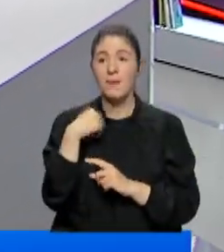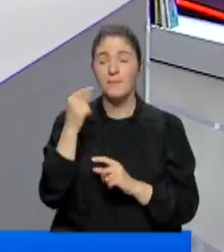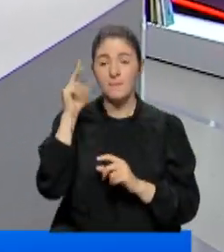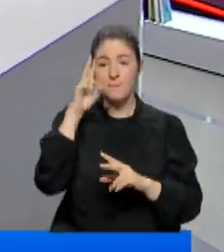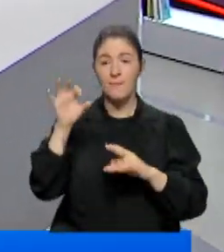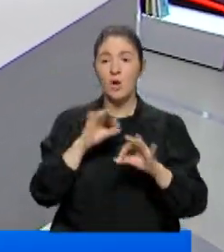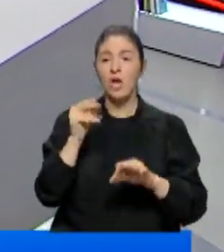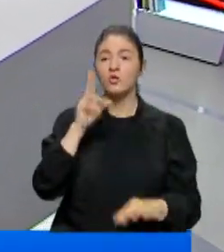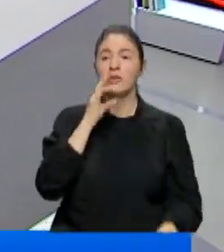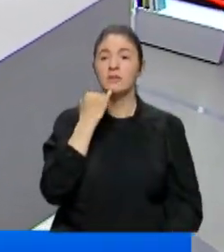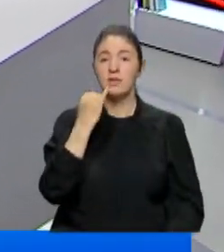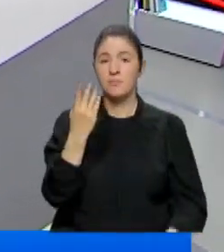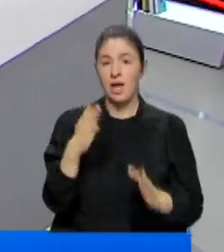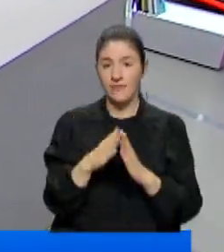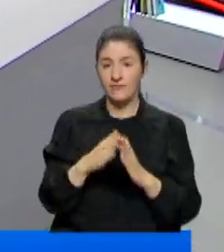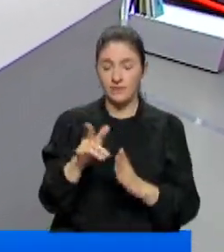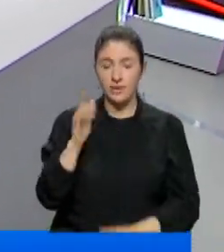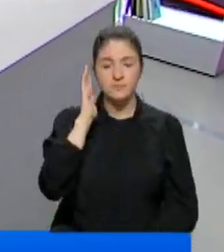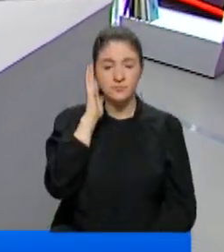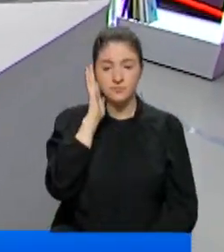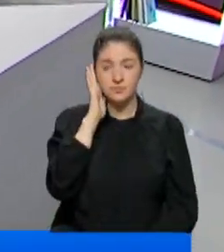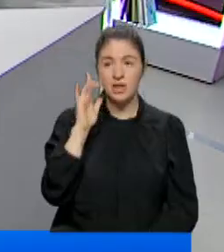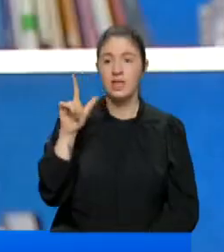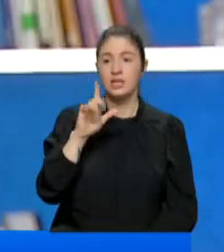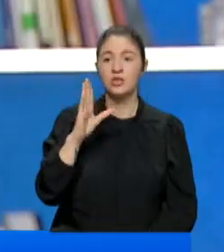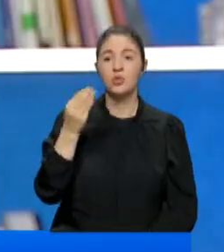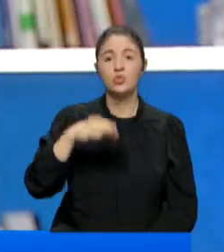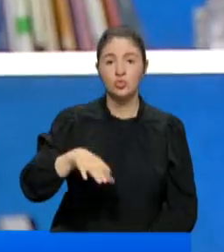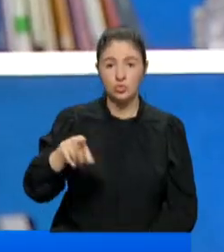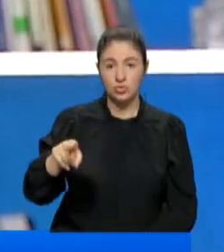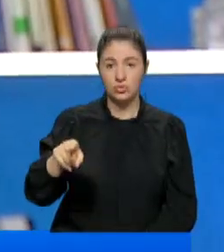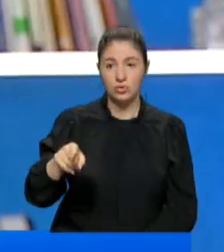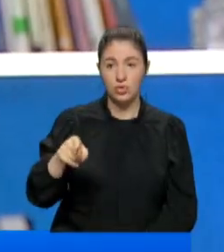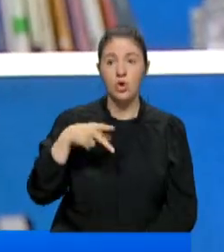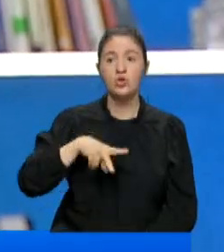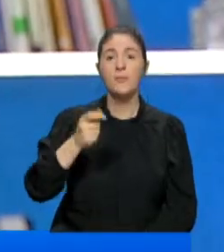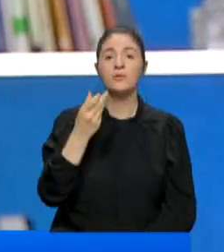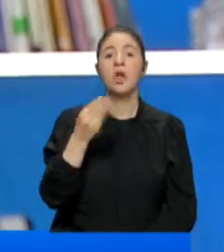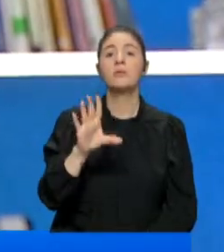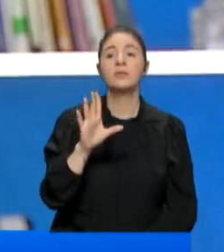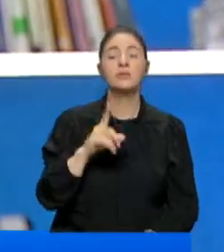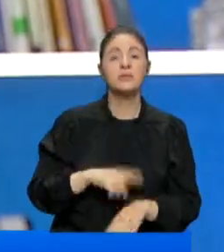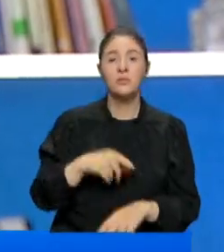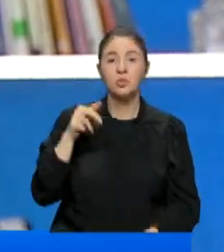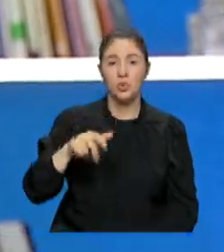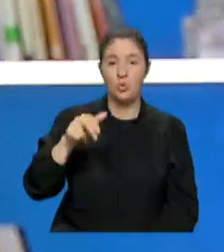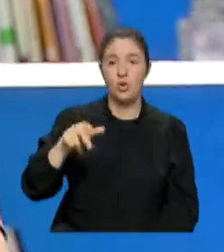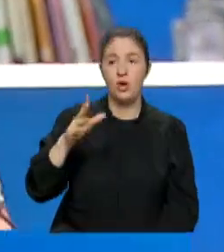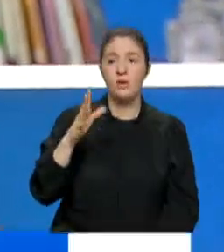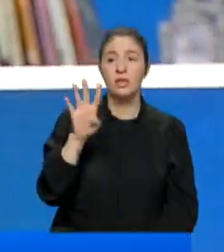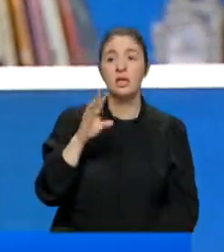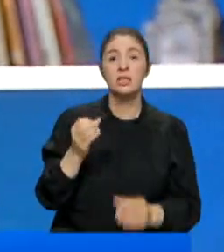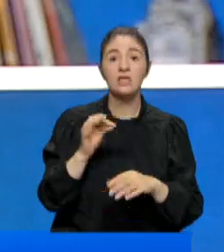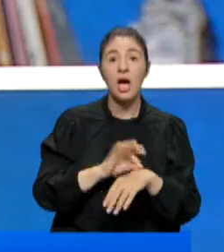son ziyaret ettiğim bir hanede, evde liseye giden çocuk ya yol parası olmadığı zaman yürüyor. Mesela 40